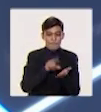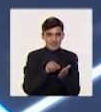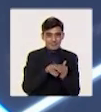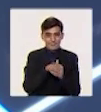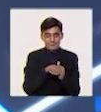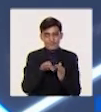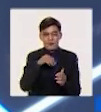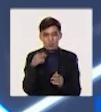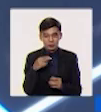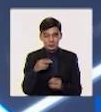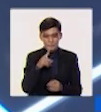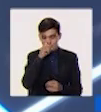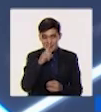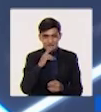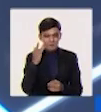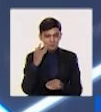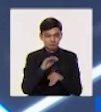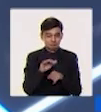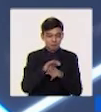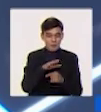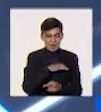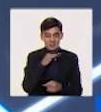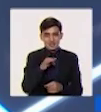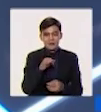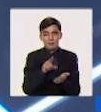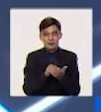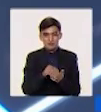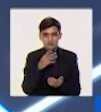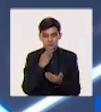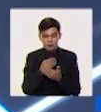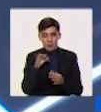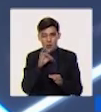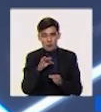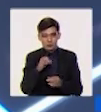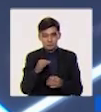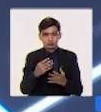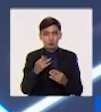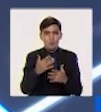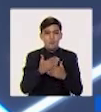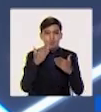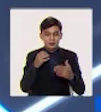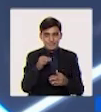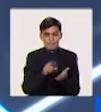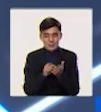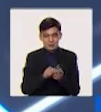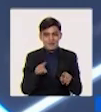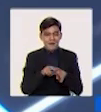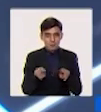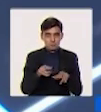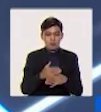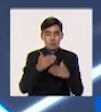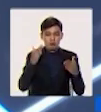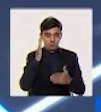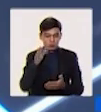қорға ай сайын жарна аударады. Ал зейнетке шыққанға дейін қордағы ақшаңыз қаншалықты көп болса, зейнетақыңыз да соншалықты